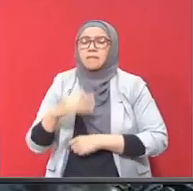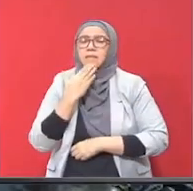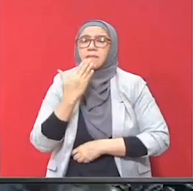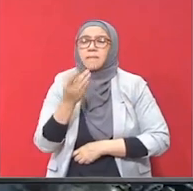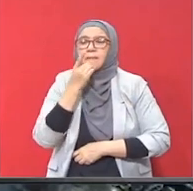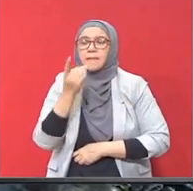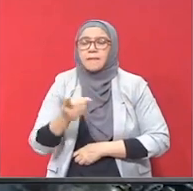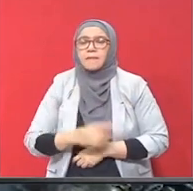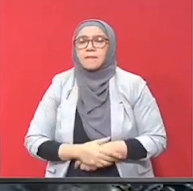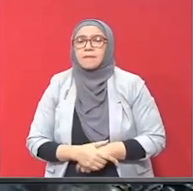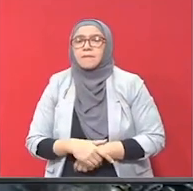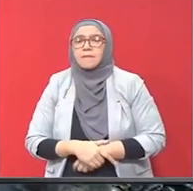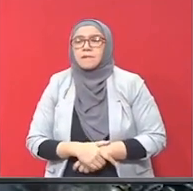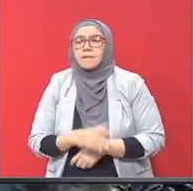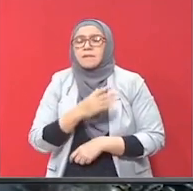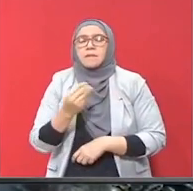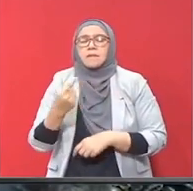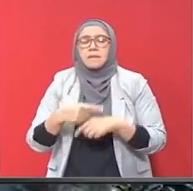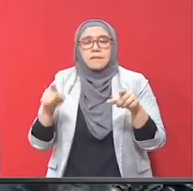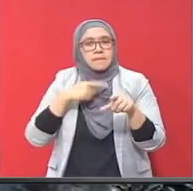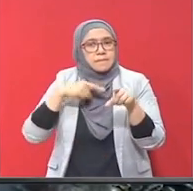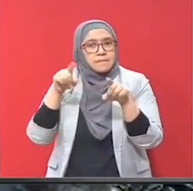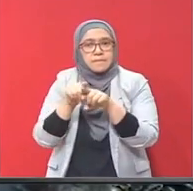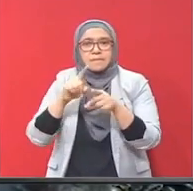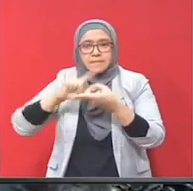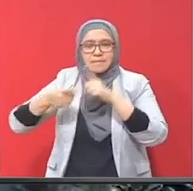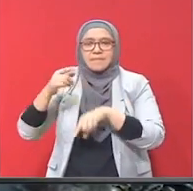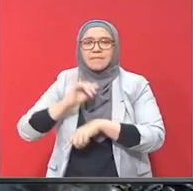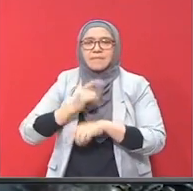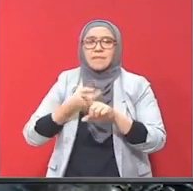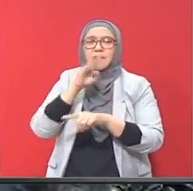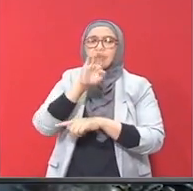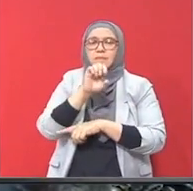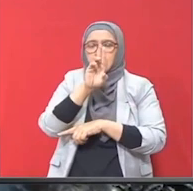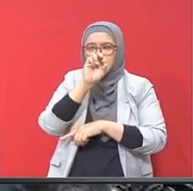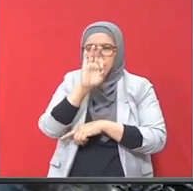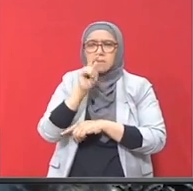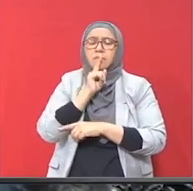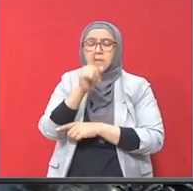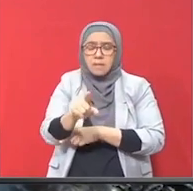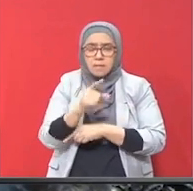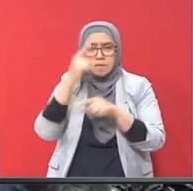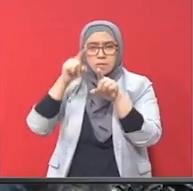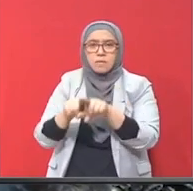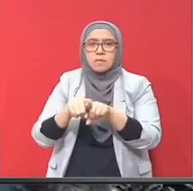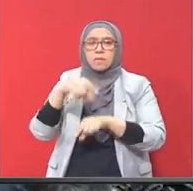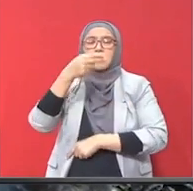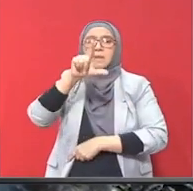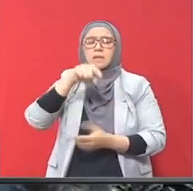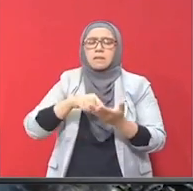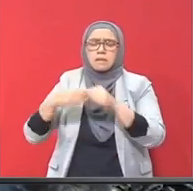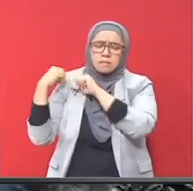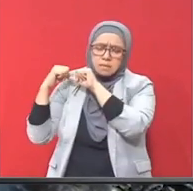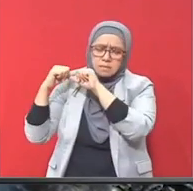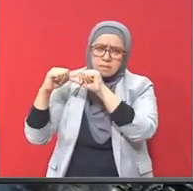saya juga dengan pandangan yang pohon yang perkara ini sudah lama berlanjutan dari pada